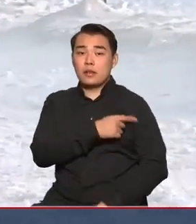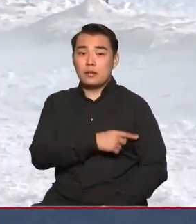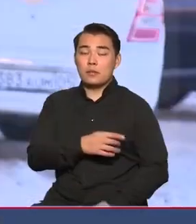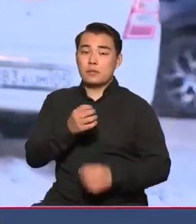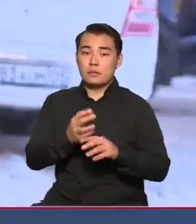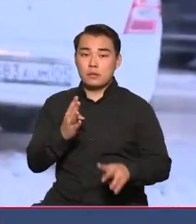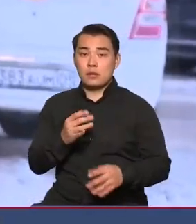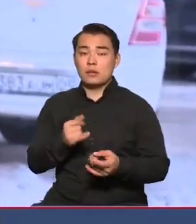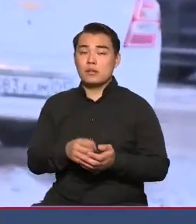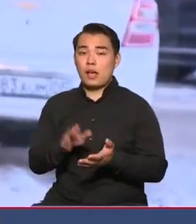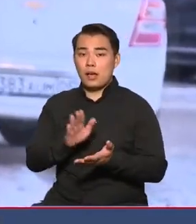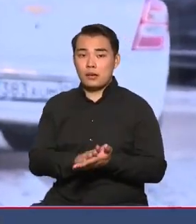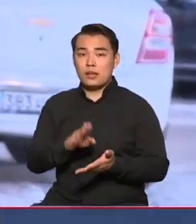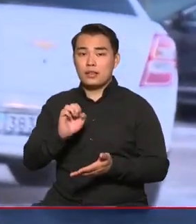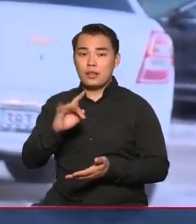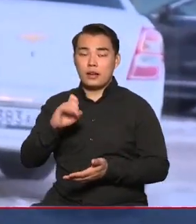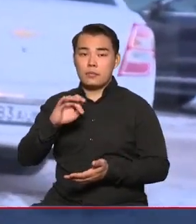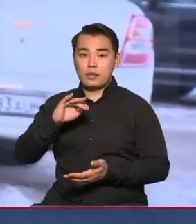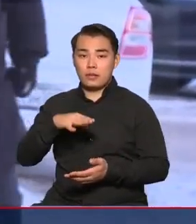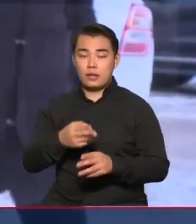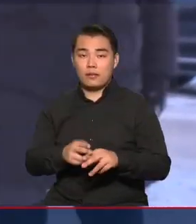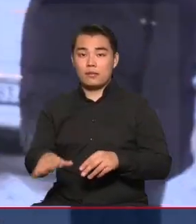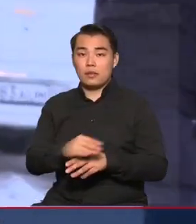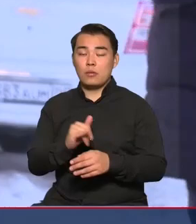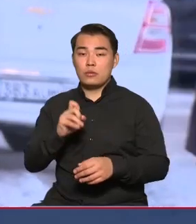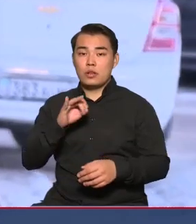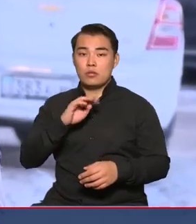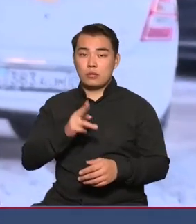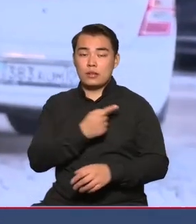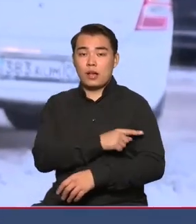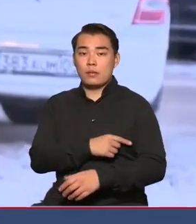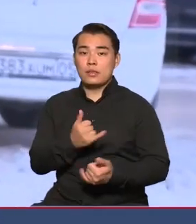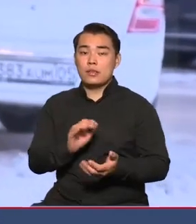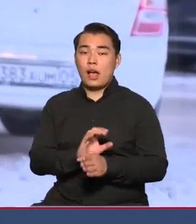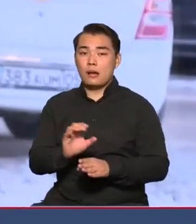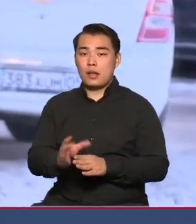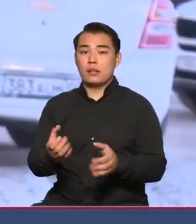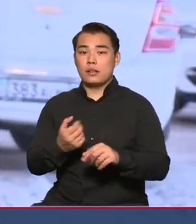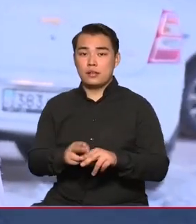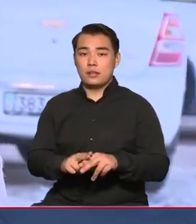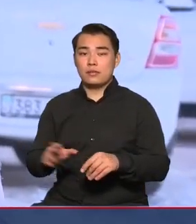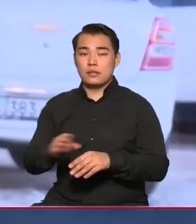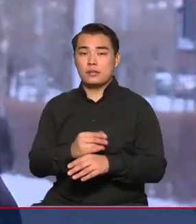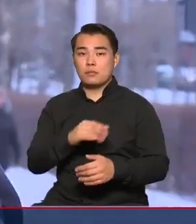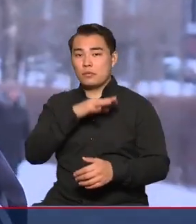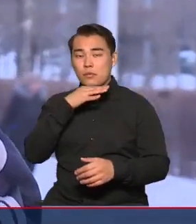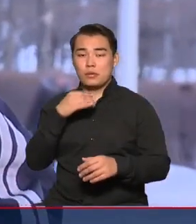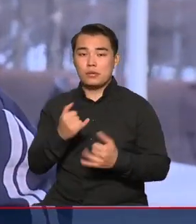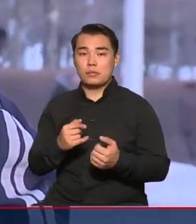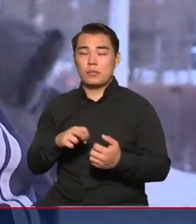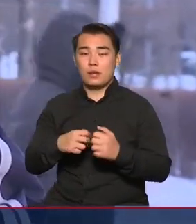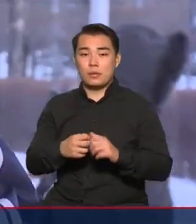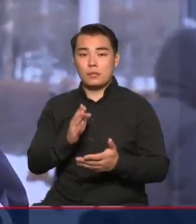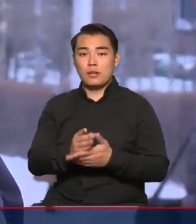алдын ала жазыласың, терапевт бар, сол учаскелік дәрігерден өтесің, направление аласың, сондай-сондай тірліктері өте көп. Барлық